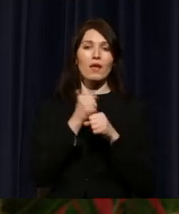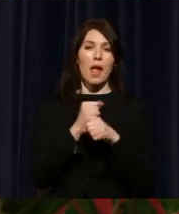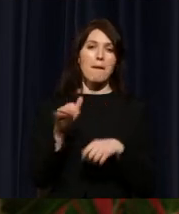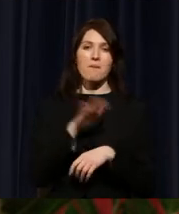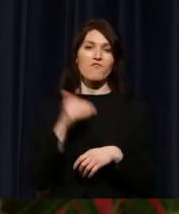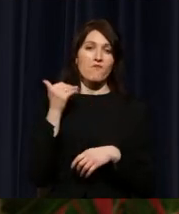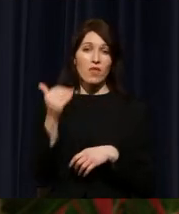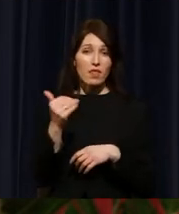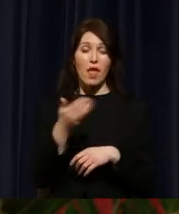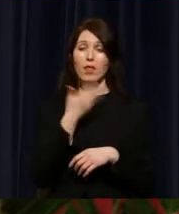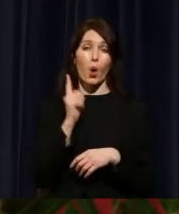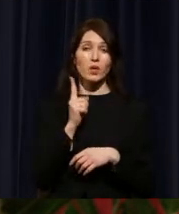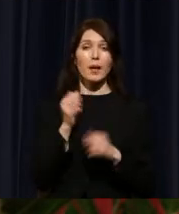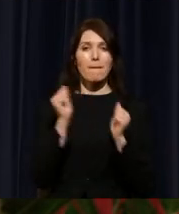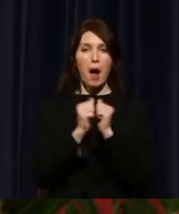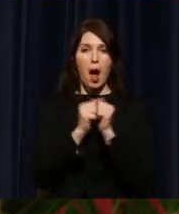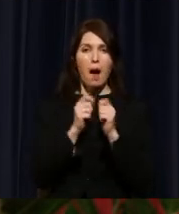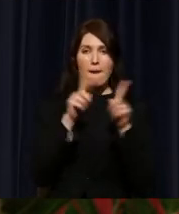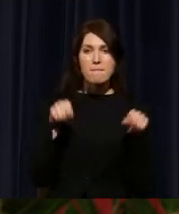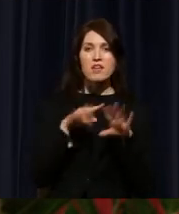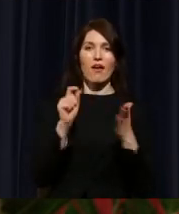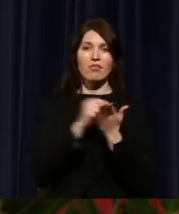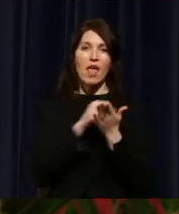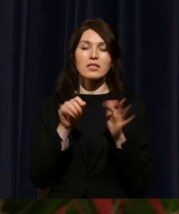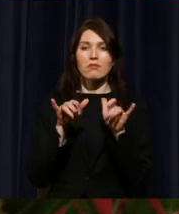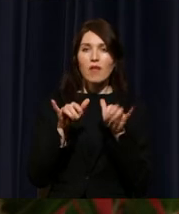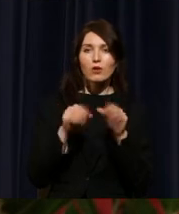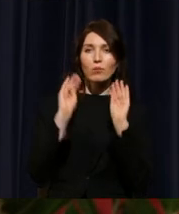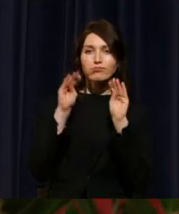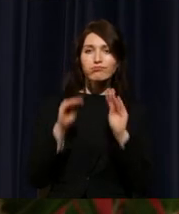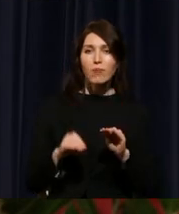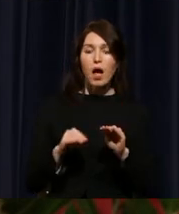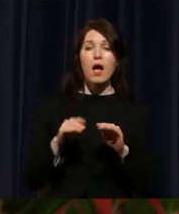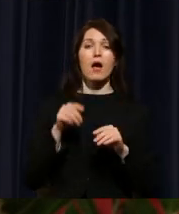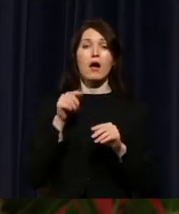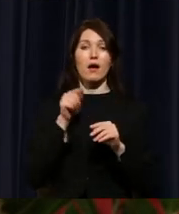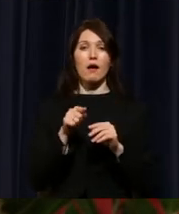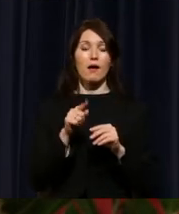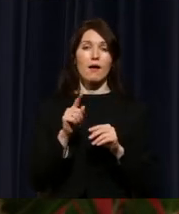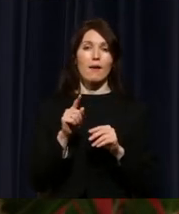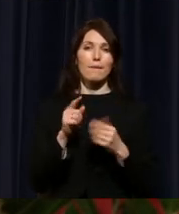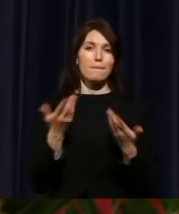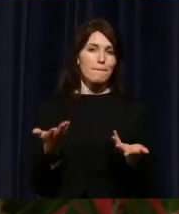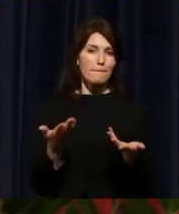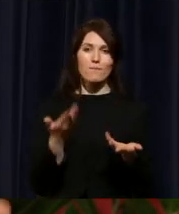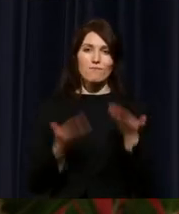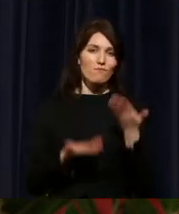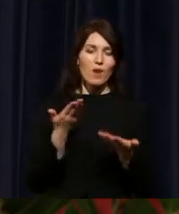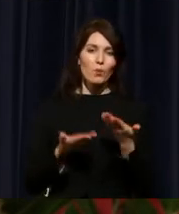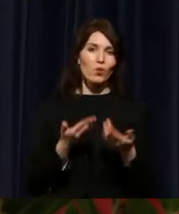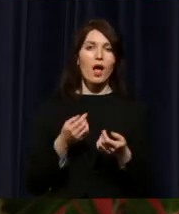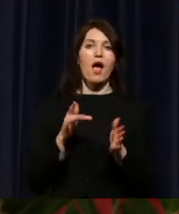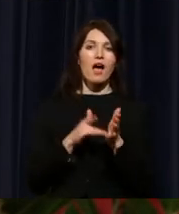videi, tā tad ne tikai papīrs vai kaut kādu testiņu datorā aizpildi, jo viņa ir, tu, es nezinu, jākot vai kaut kāds